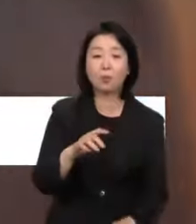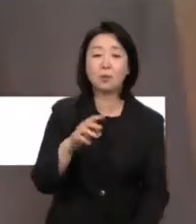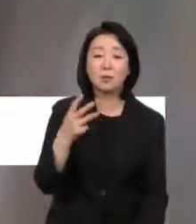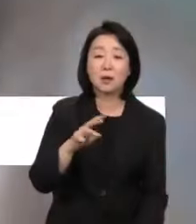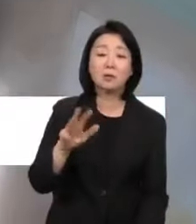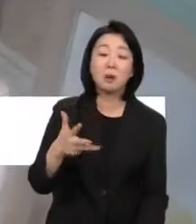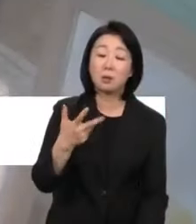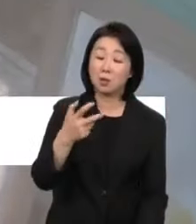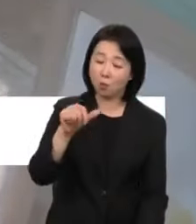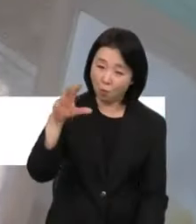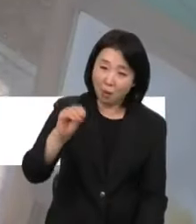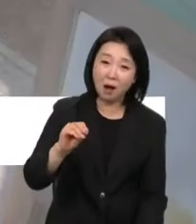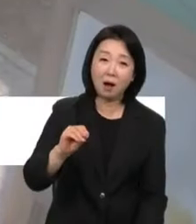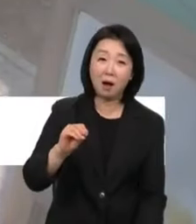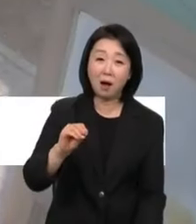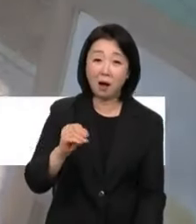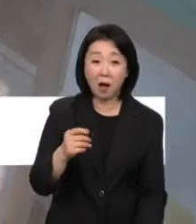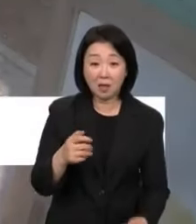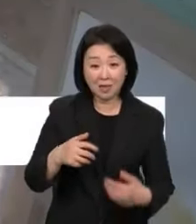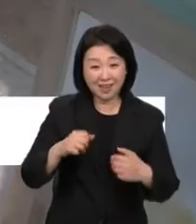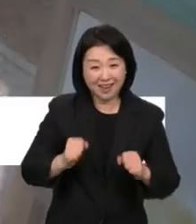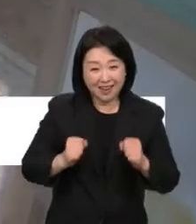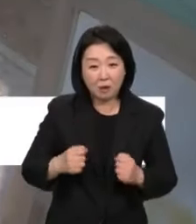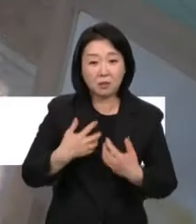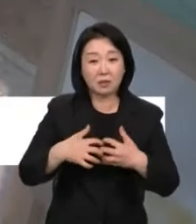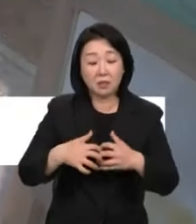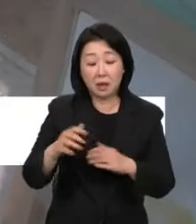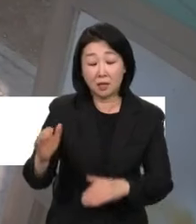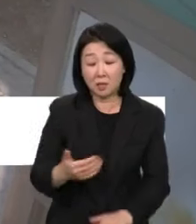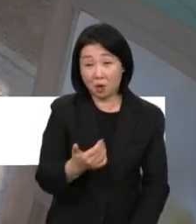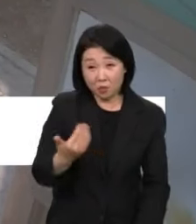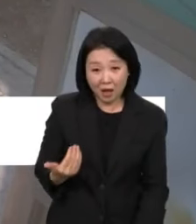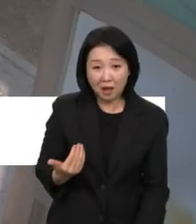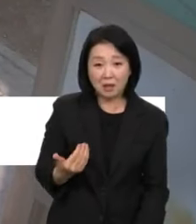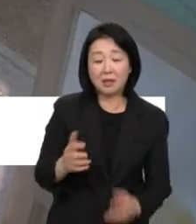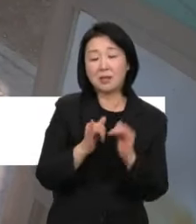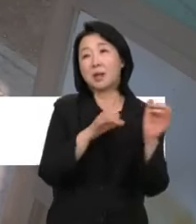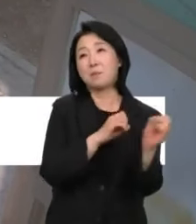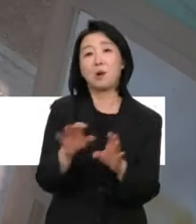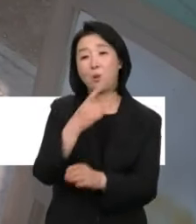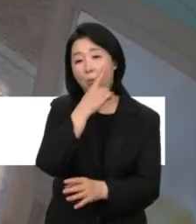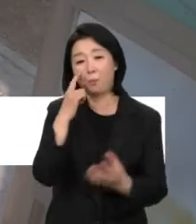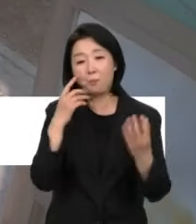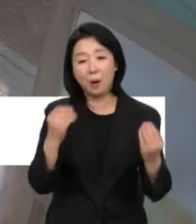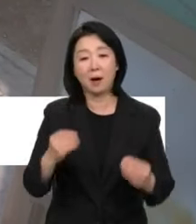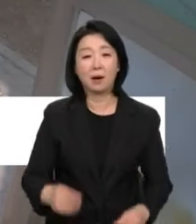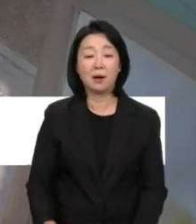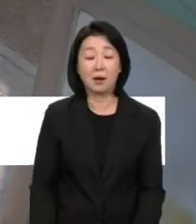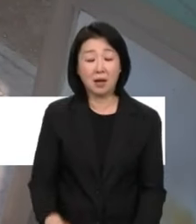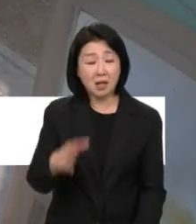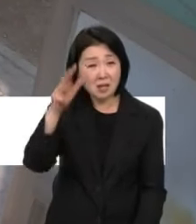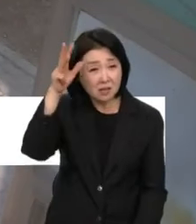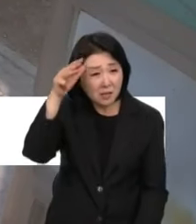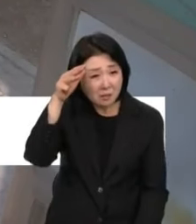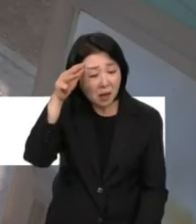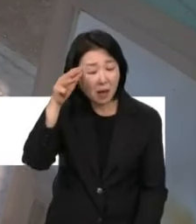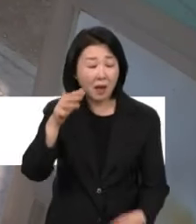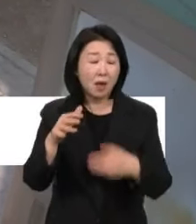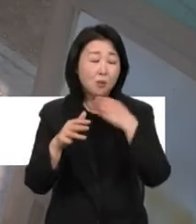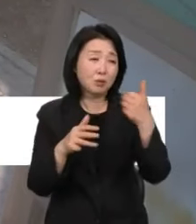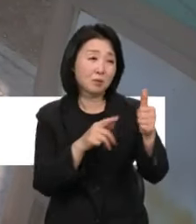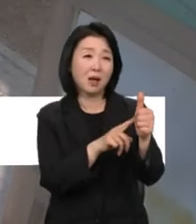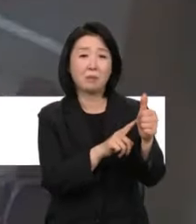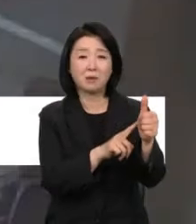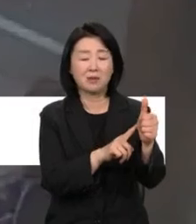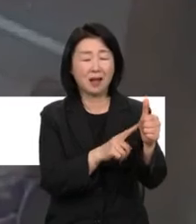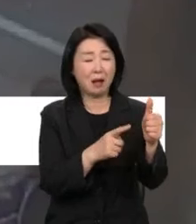원이었습니다. 이 러닝머신, 전날 주민이 버린 걸로 확인됐습니다. 치매를 앓는 90대 아버지가 넣어둔